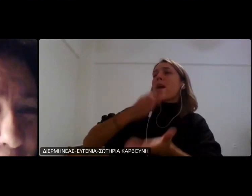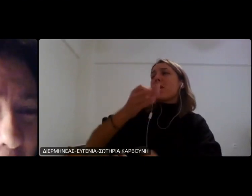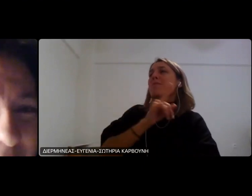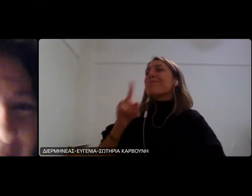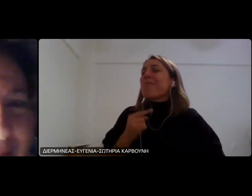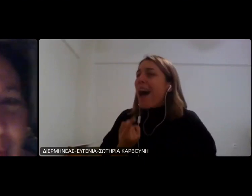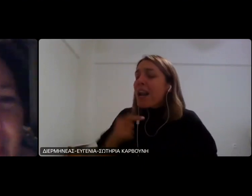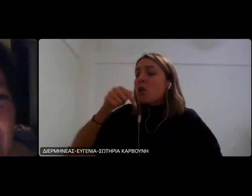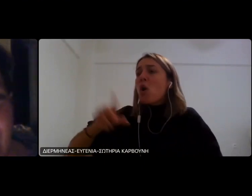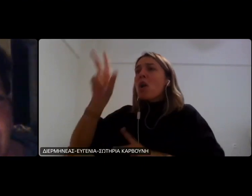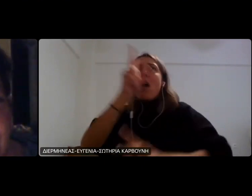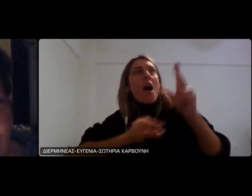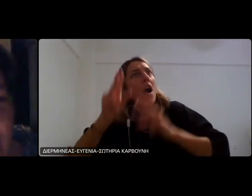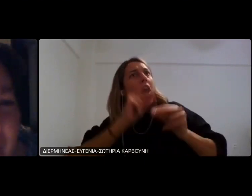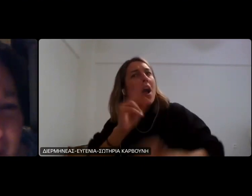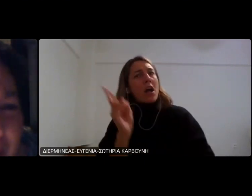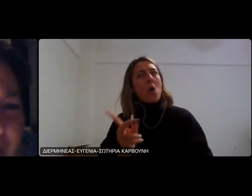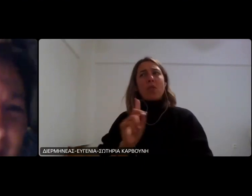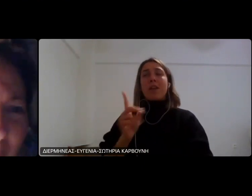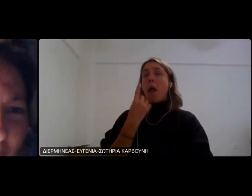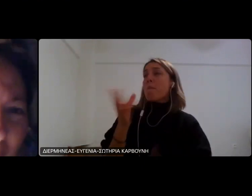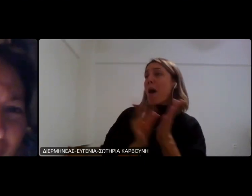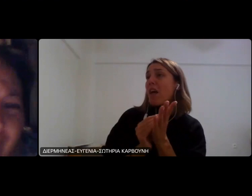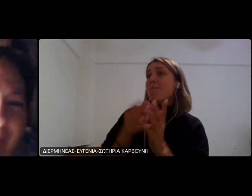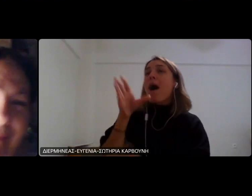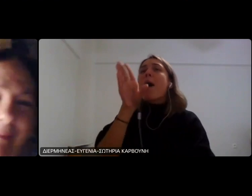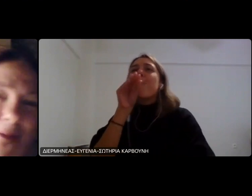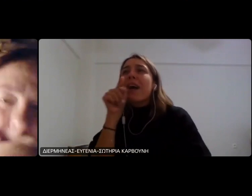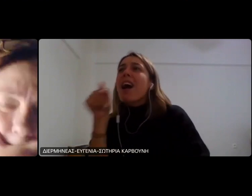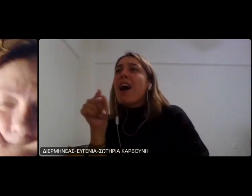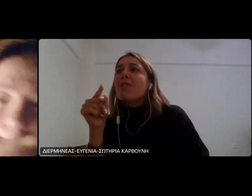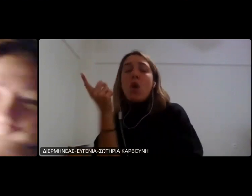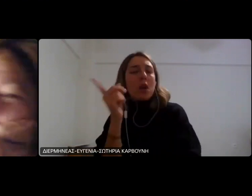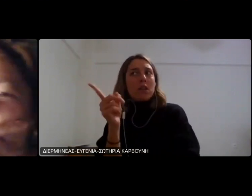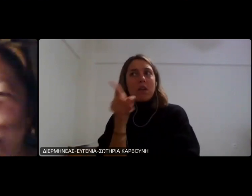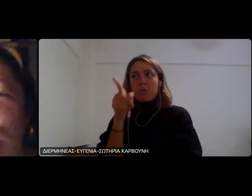συζητάμε κιόλας. Δηλαδή το ότι κάνουμε κριτική στο παπάκι δεν είναι κακό.